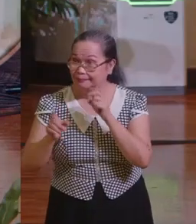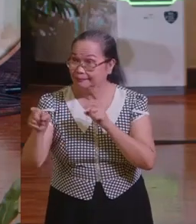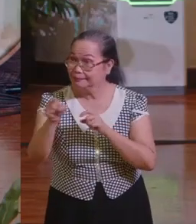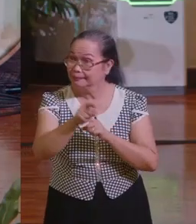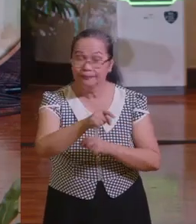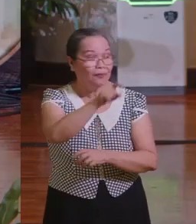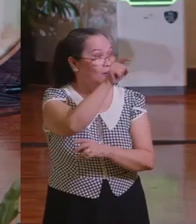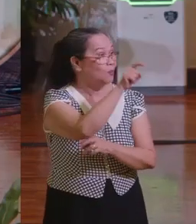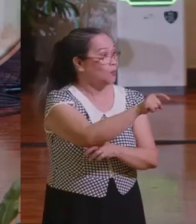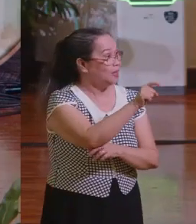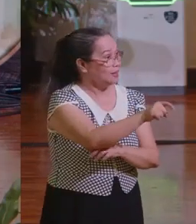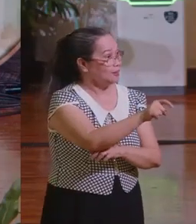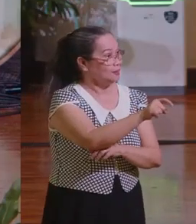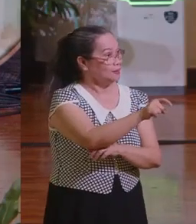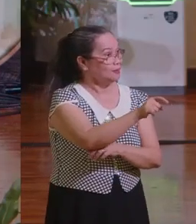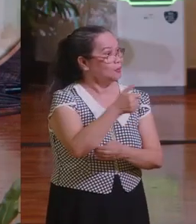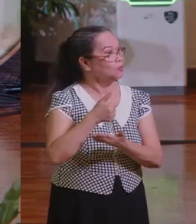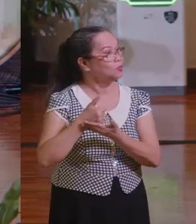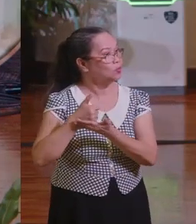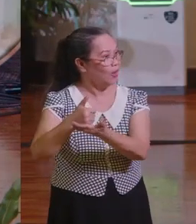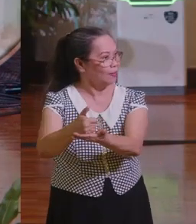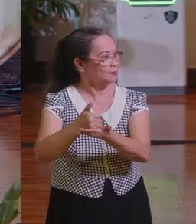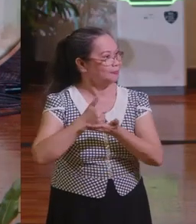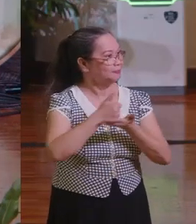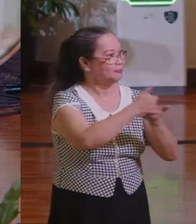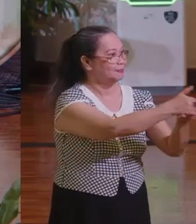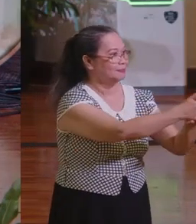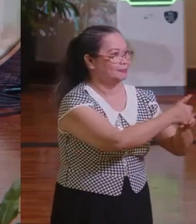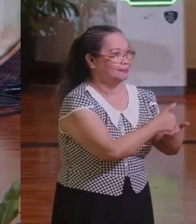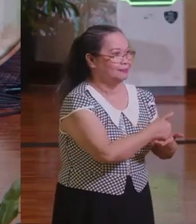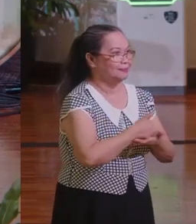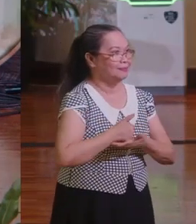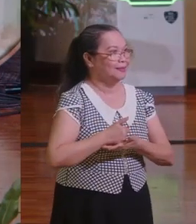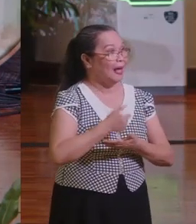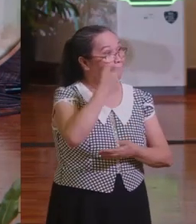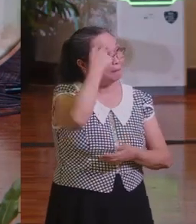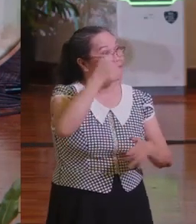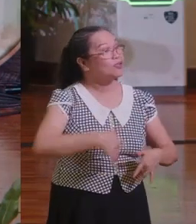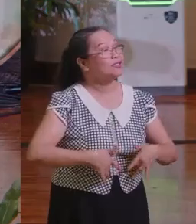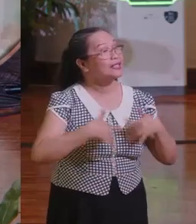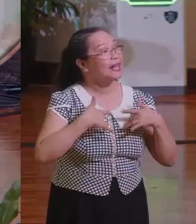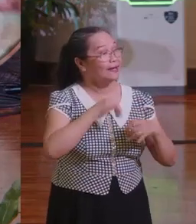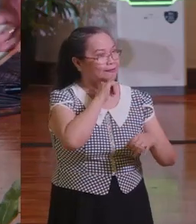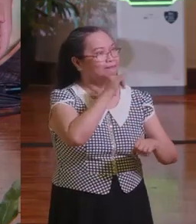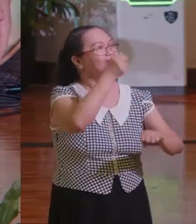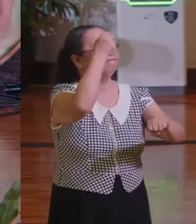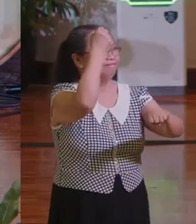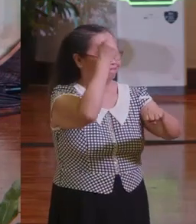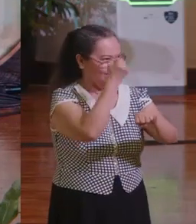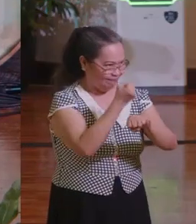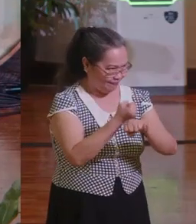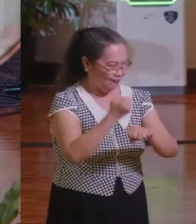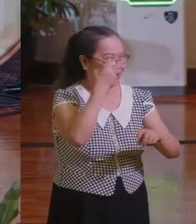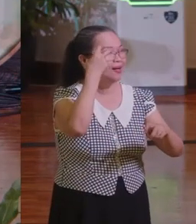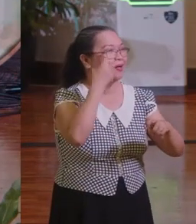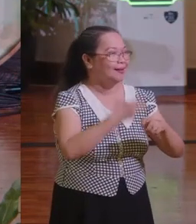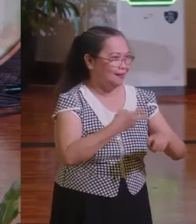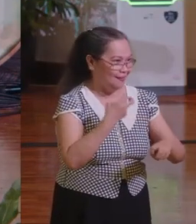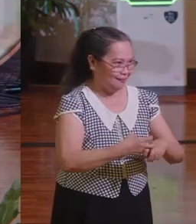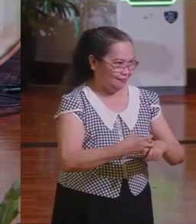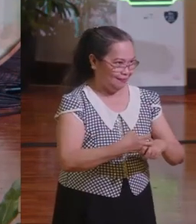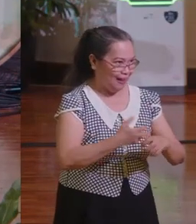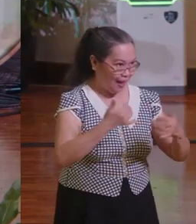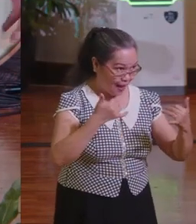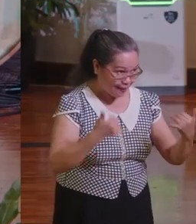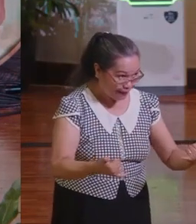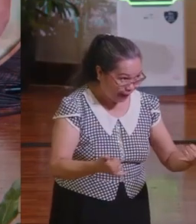kailangan po natin na tulungan ng isa't isa sapagkat mahirap po ang buhay. Lalo na ngayon sa ating bansa.